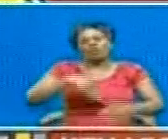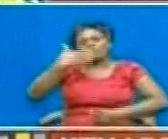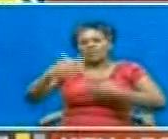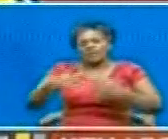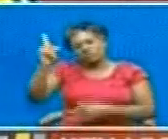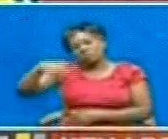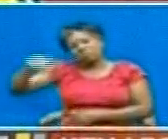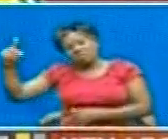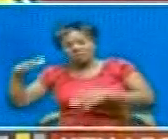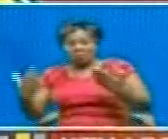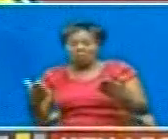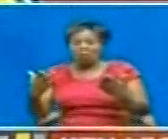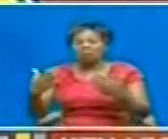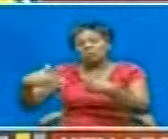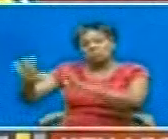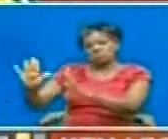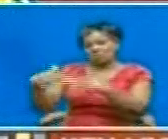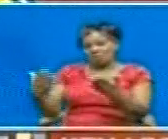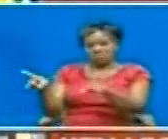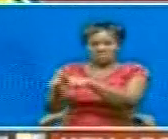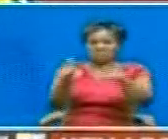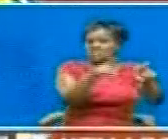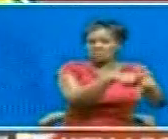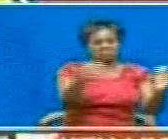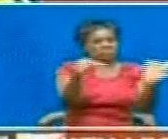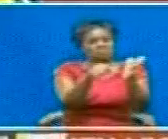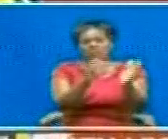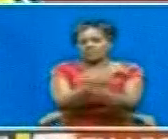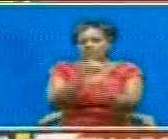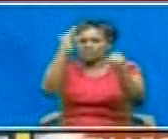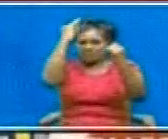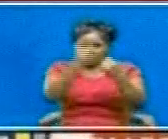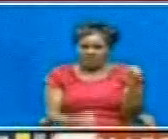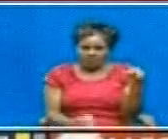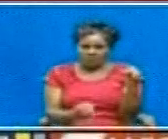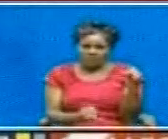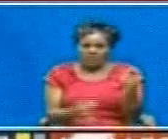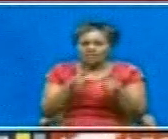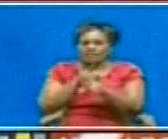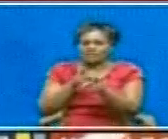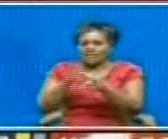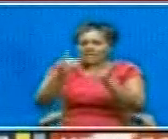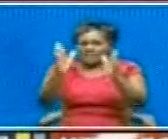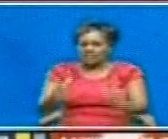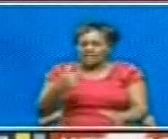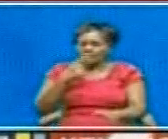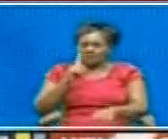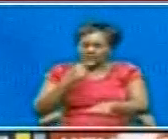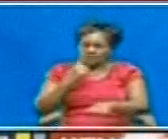Aidha ushindi ama tukisare, ni mchezo tu wa kawaida, kuna haja ya vurugu. Mwisho kabisa, manake mwelekezi wangu John ananiambia sina